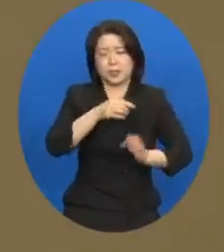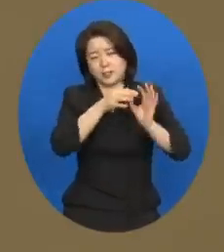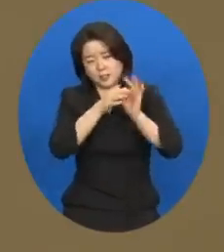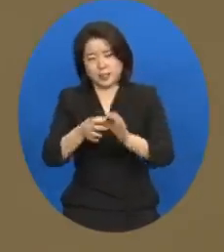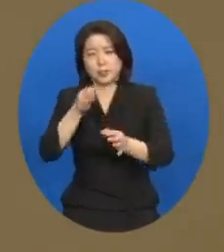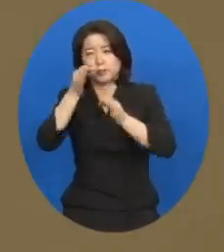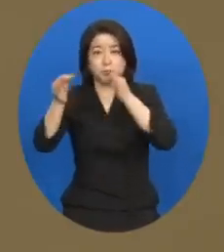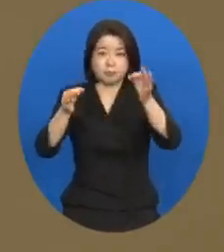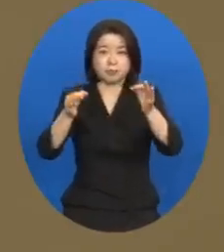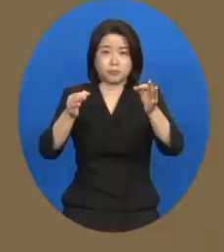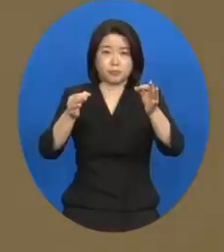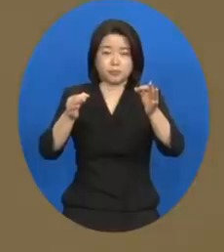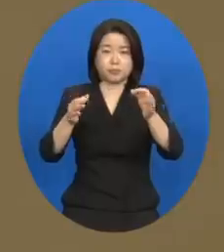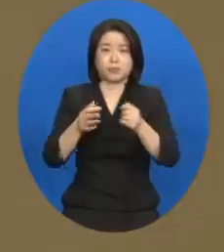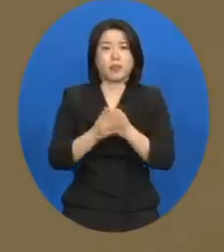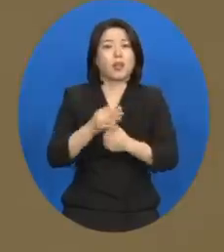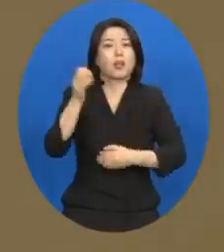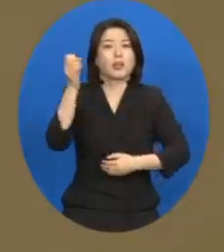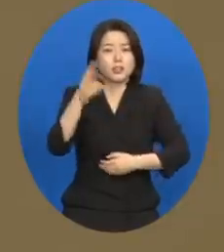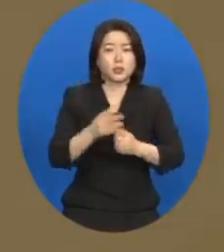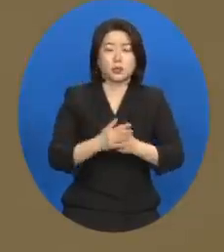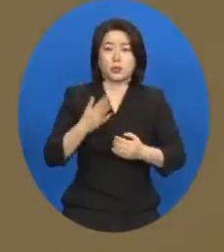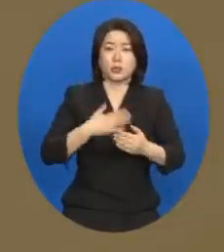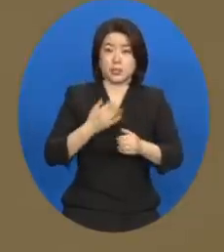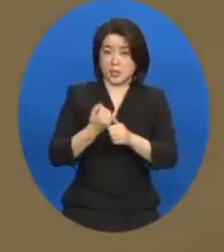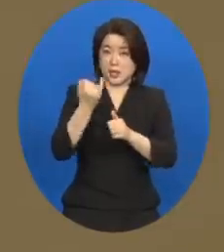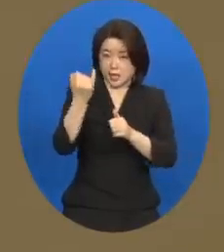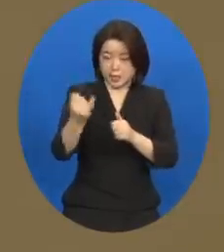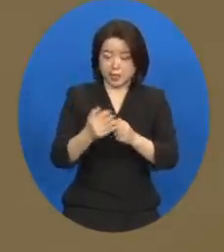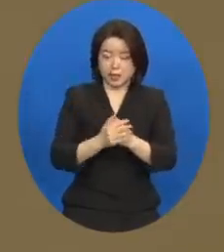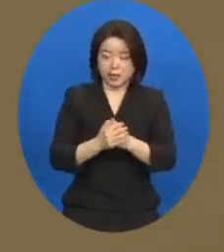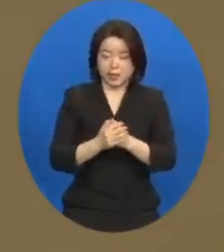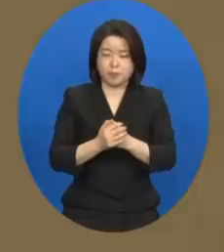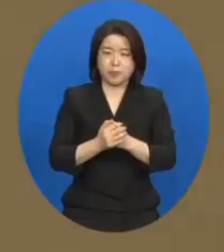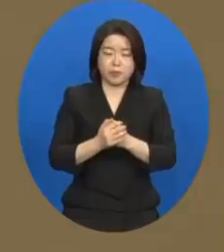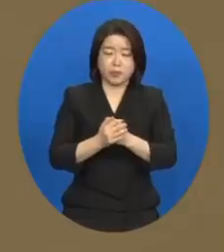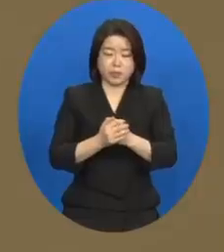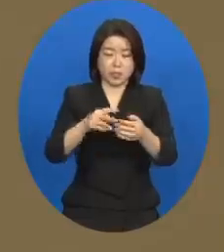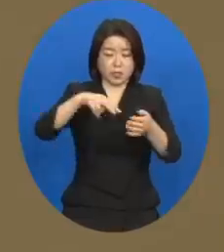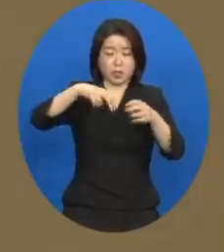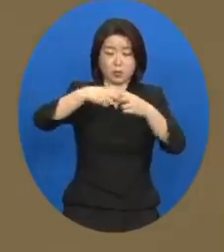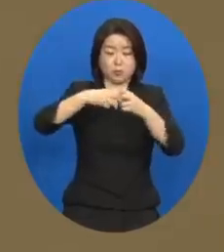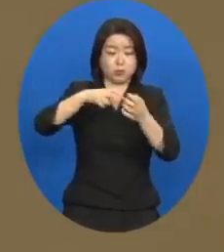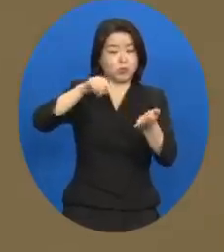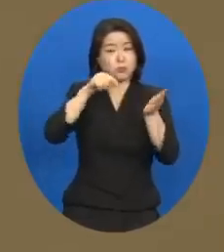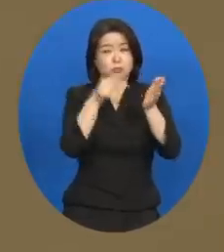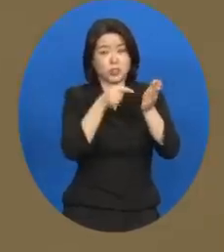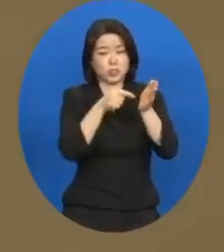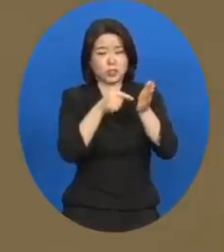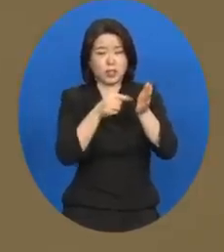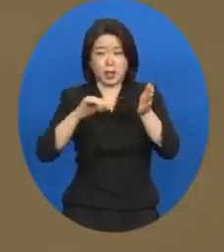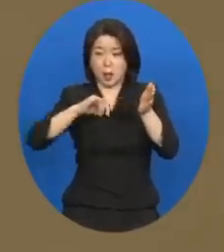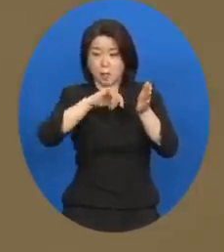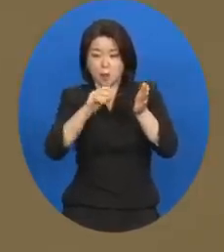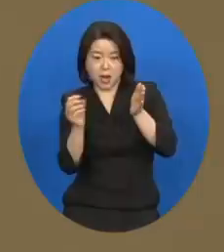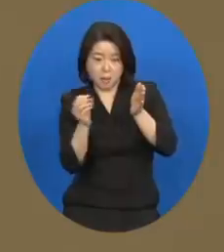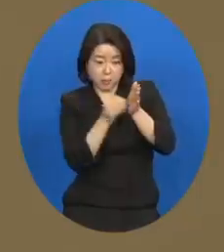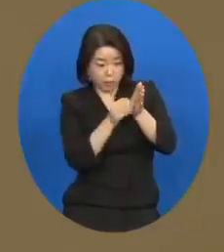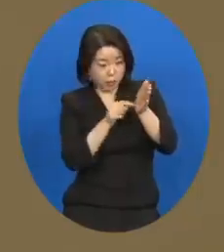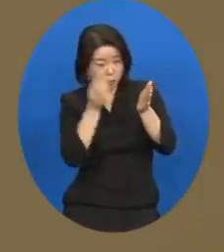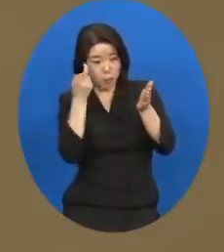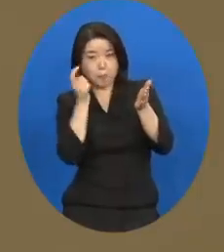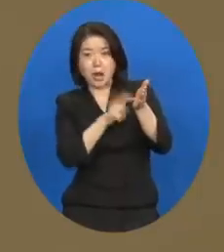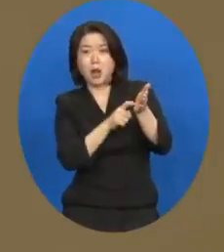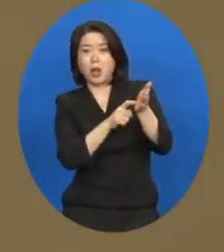외쳤어요. 그리고 제 아내가 제 무릎 뒤에 진드기가 붙어있는 것을 발견하게 된